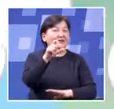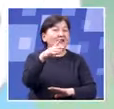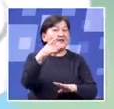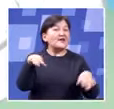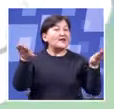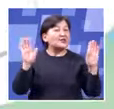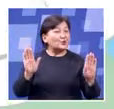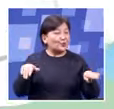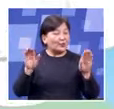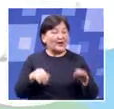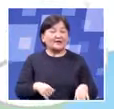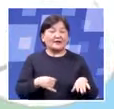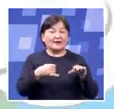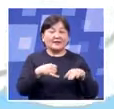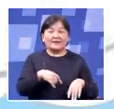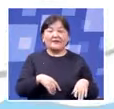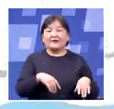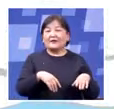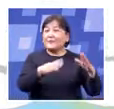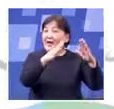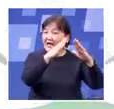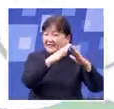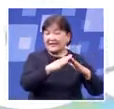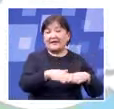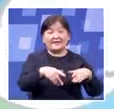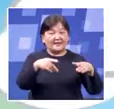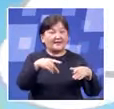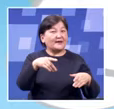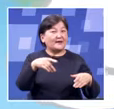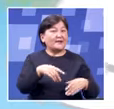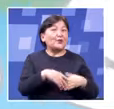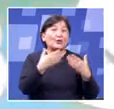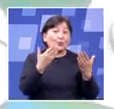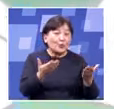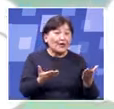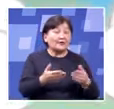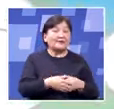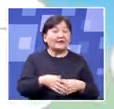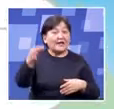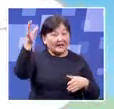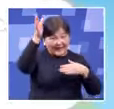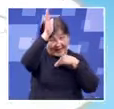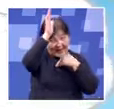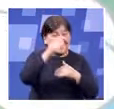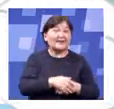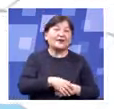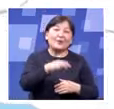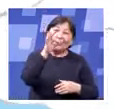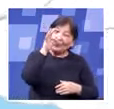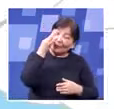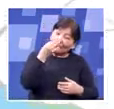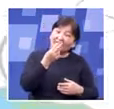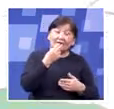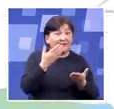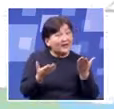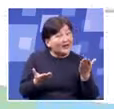Хирээ гардаг, тахиа гардаг, мөн байшин гардаг. Байшингийн дараа ямар дүр гэж бодож байна? Муур илүү